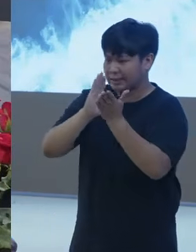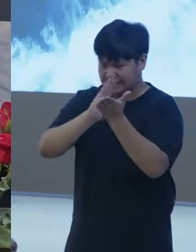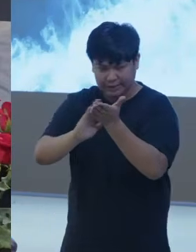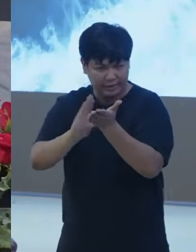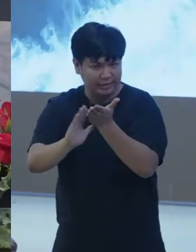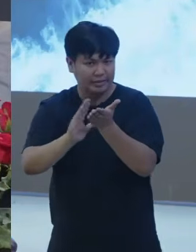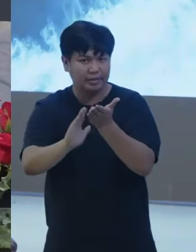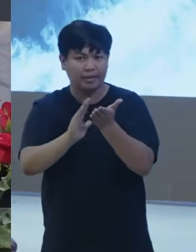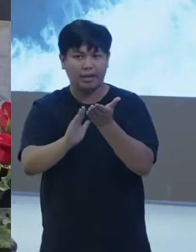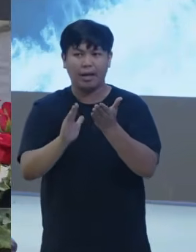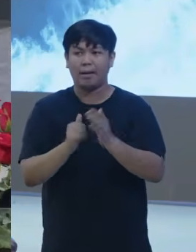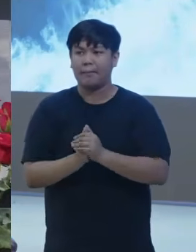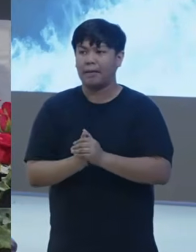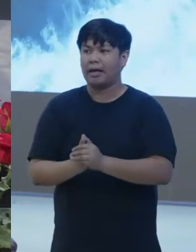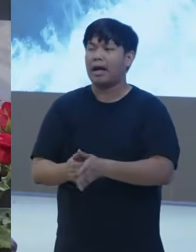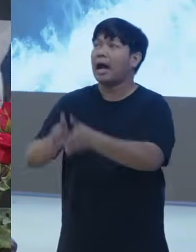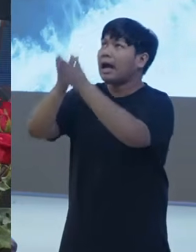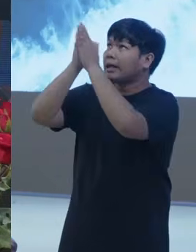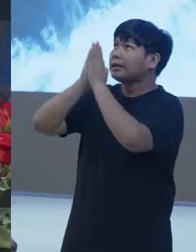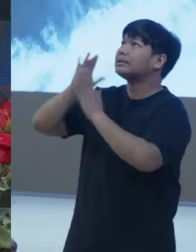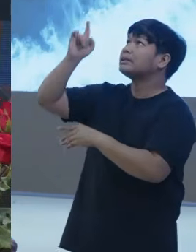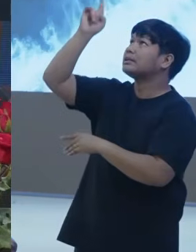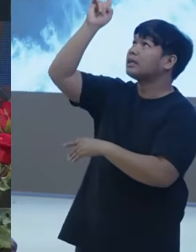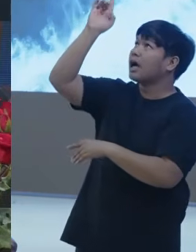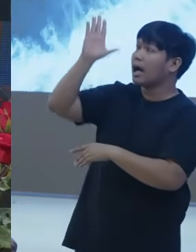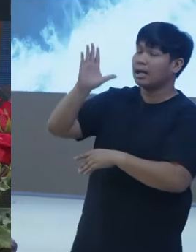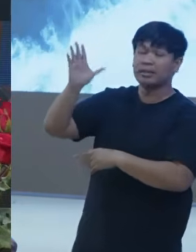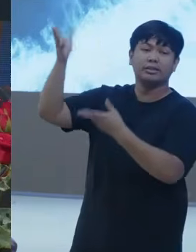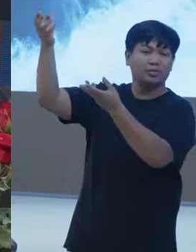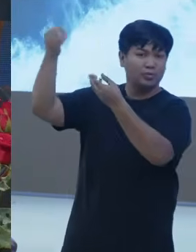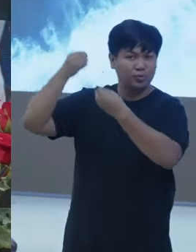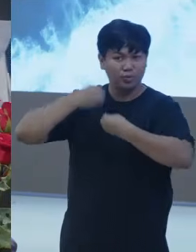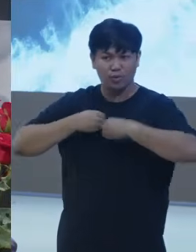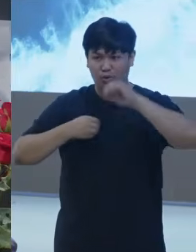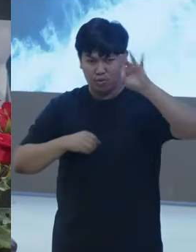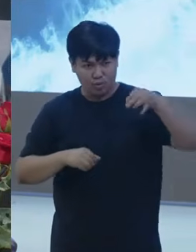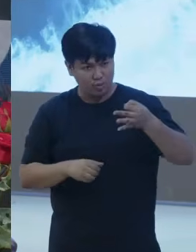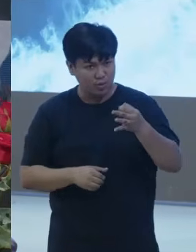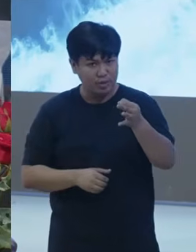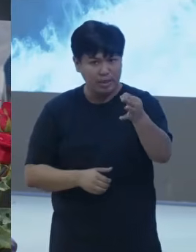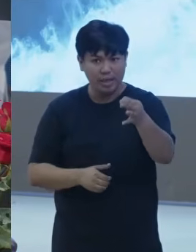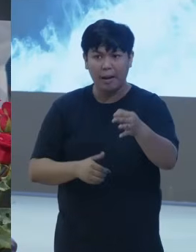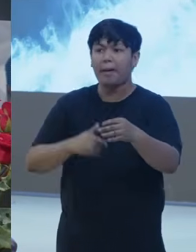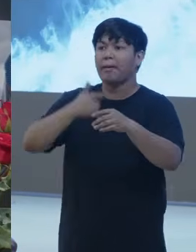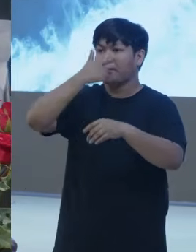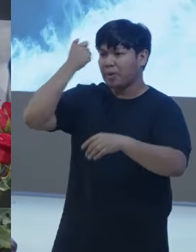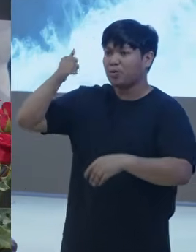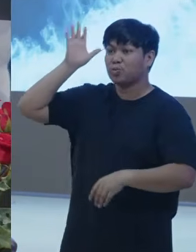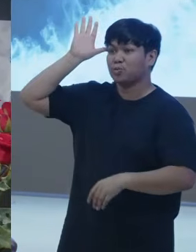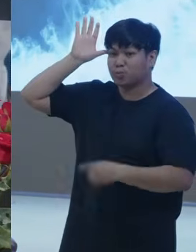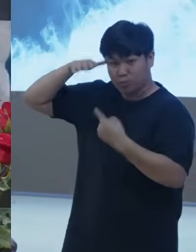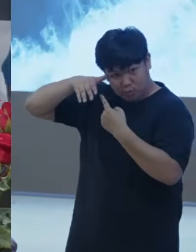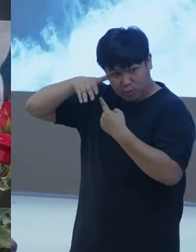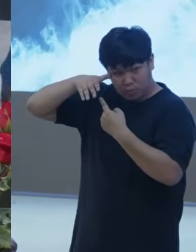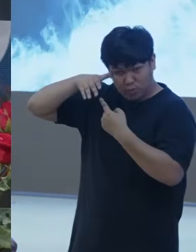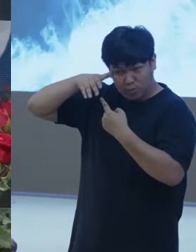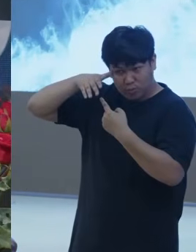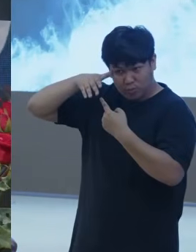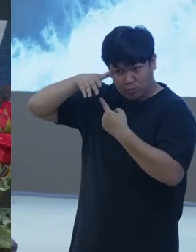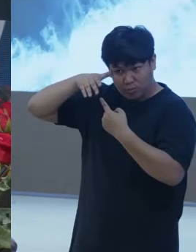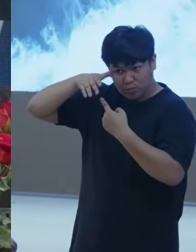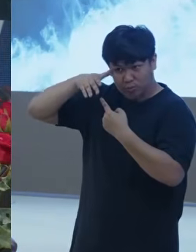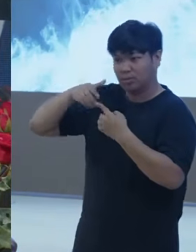buhay. Forgiveness na ibinigay ng Diyos kay Jonah dahil humingi siya